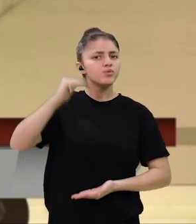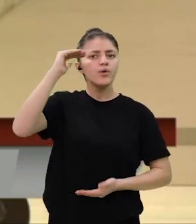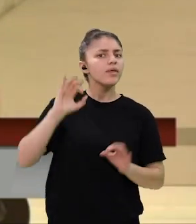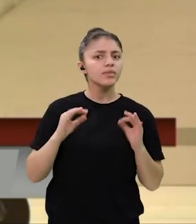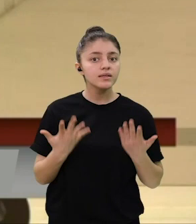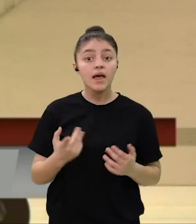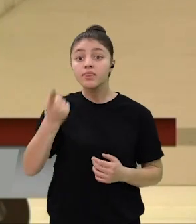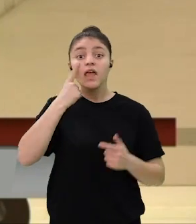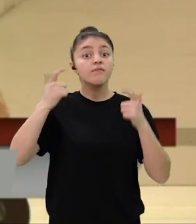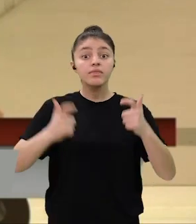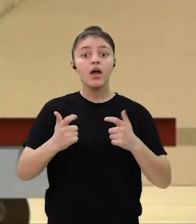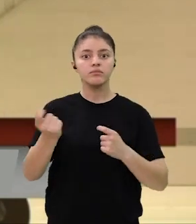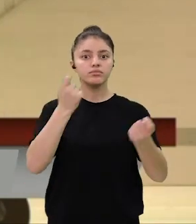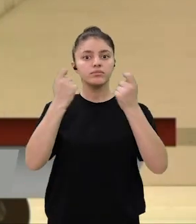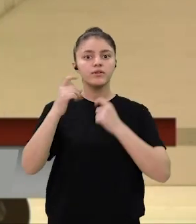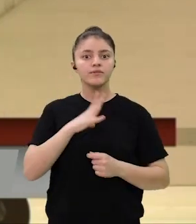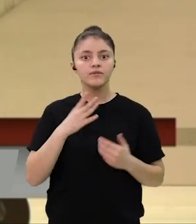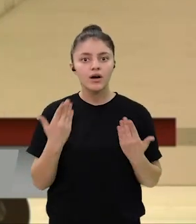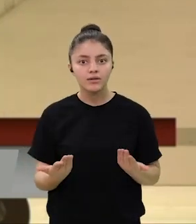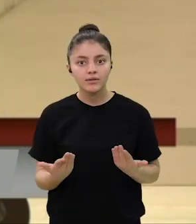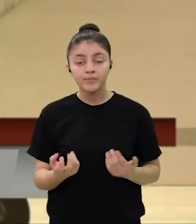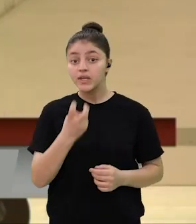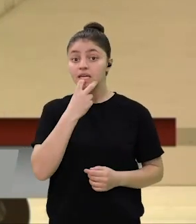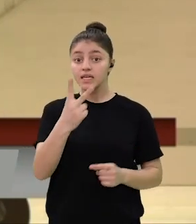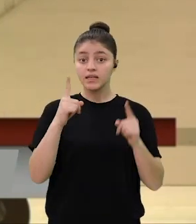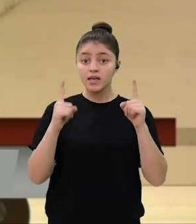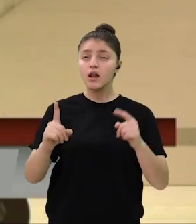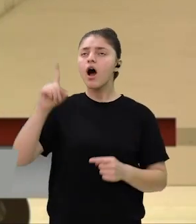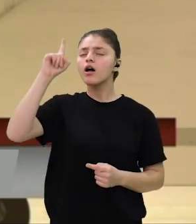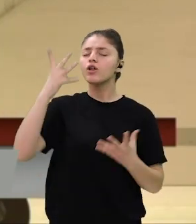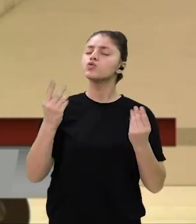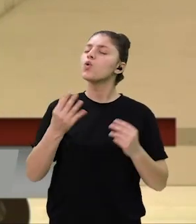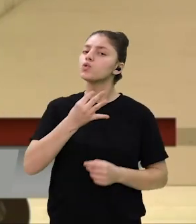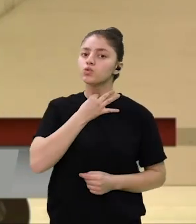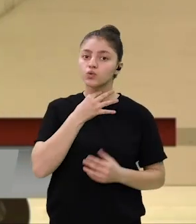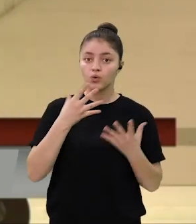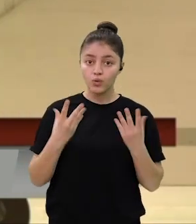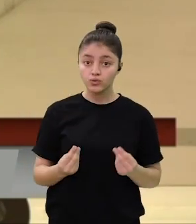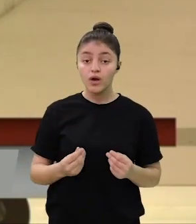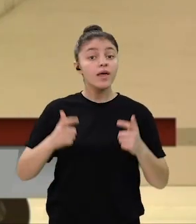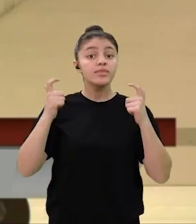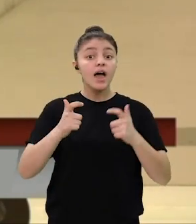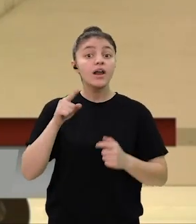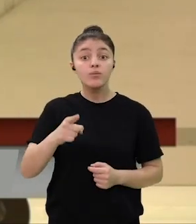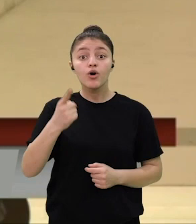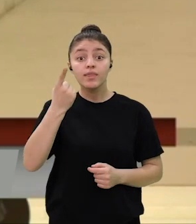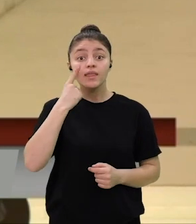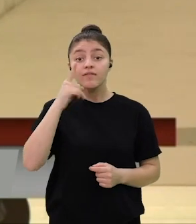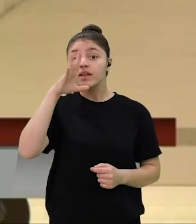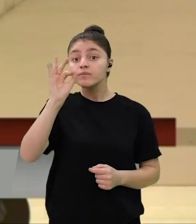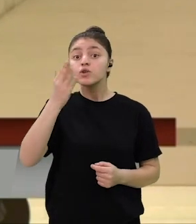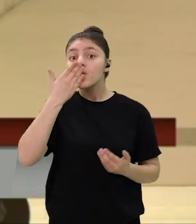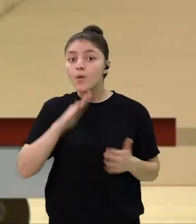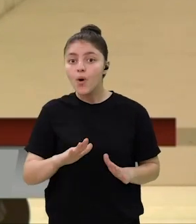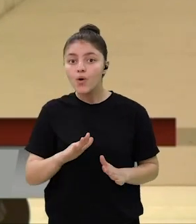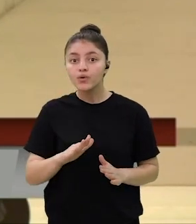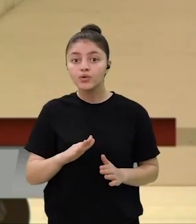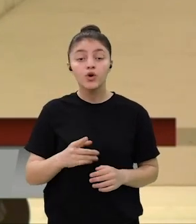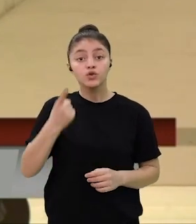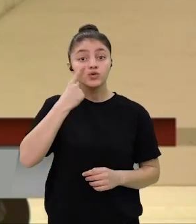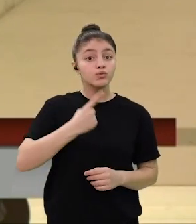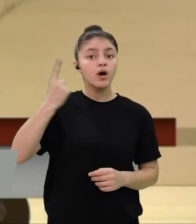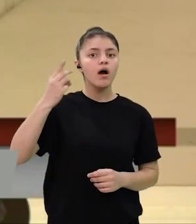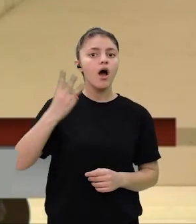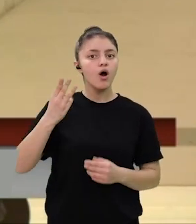şöyle büyüdük. Nerede bu devlet dediler. İki yıldır Allah'ımıza hamdolsun. Nerede bu devlet denilen kimse yok.